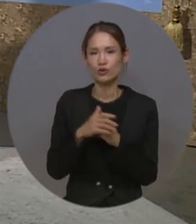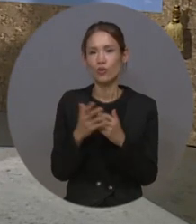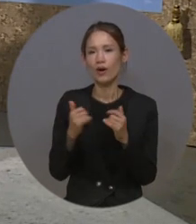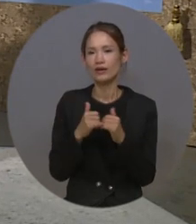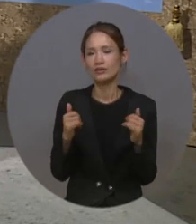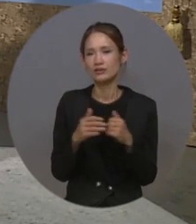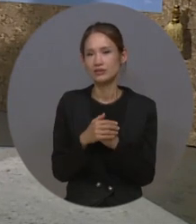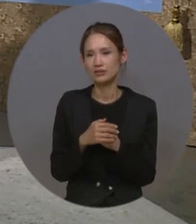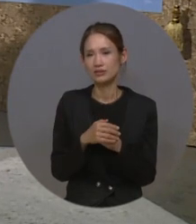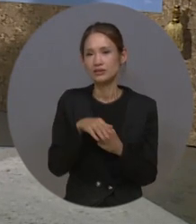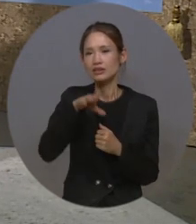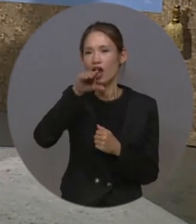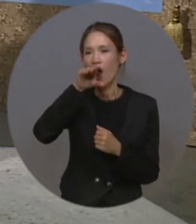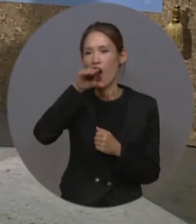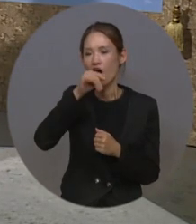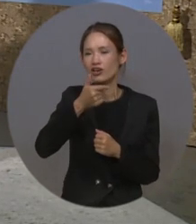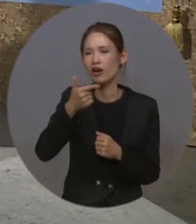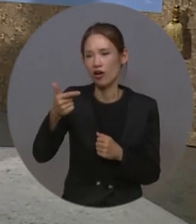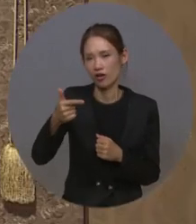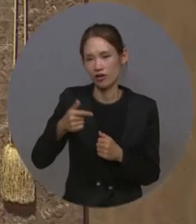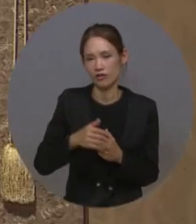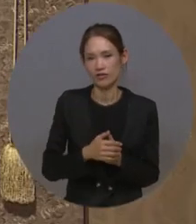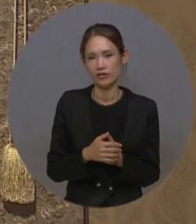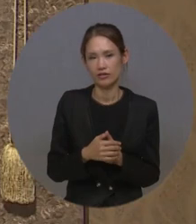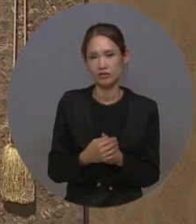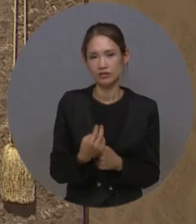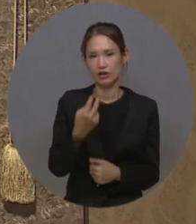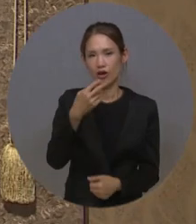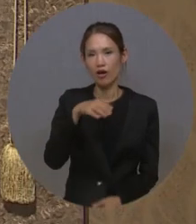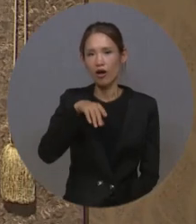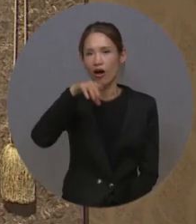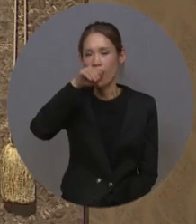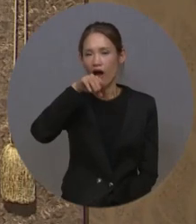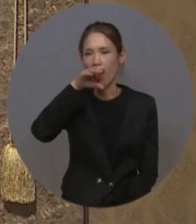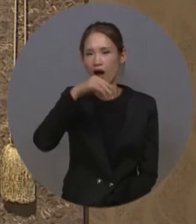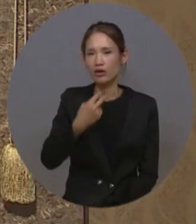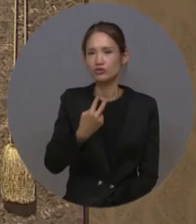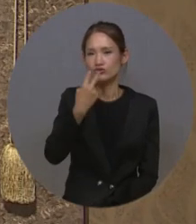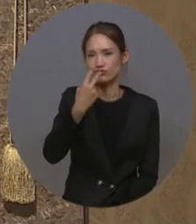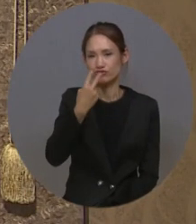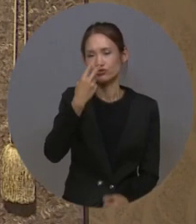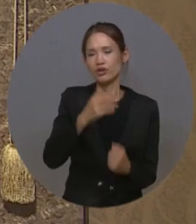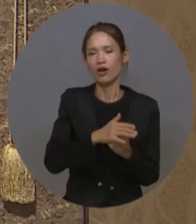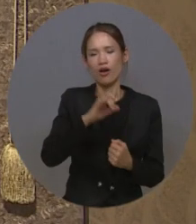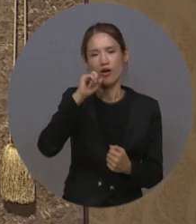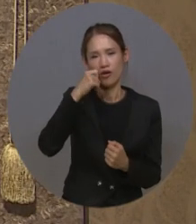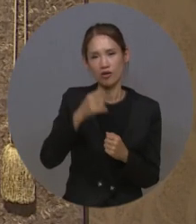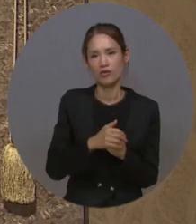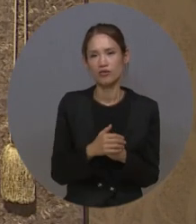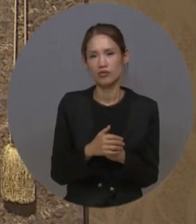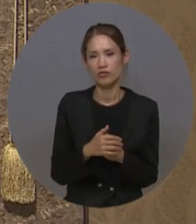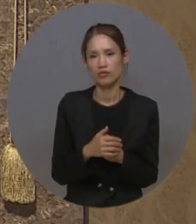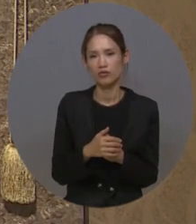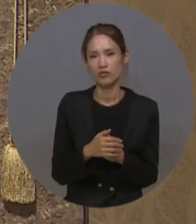환자들이 혀가 되게 크거든요. 숨 쉬는 게 되게 힘들어요. 이런 분들에게